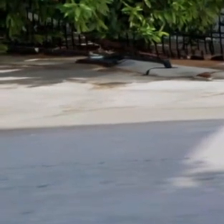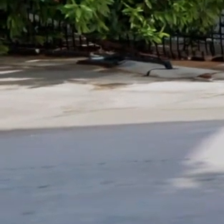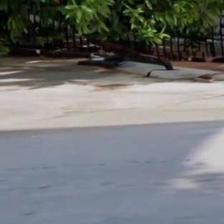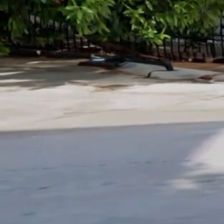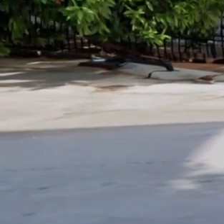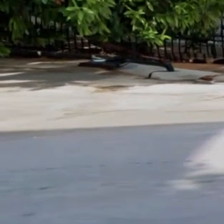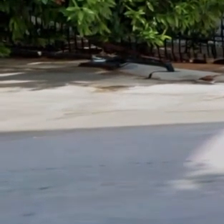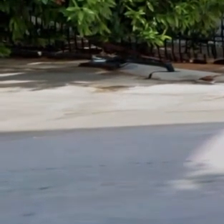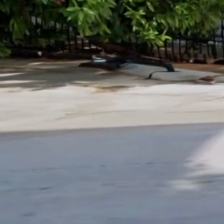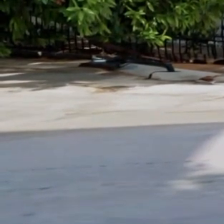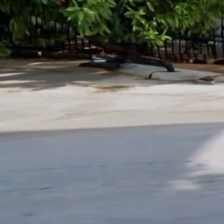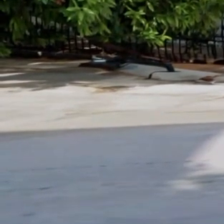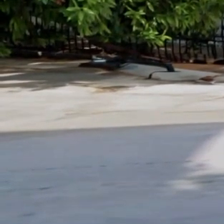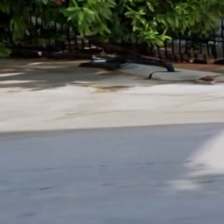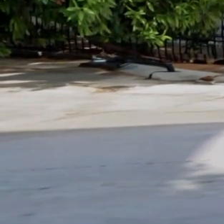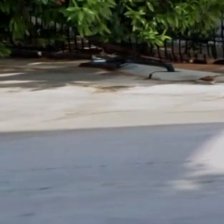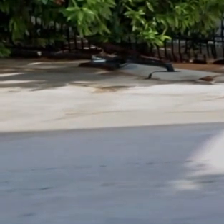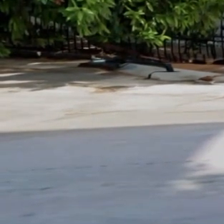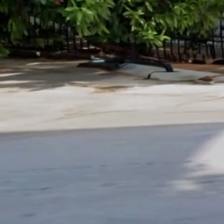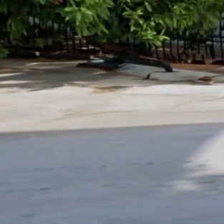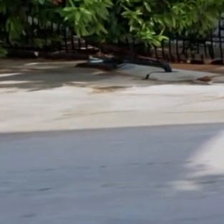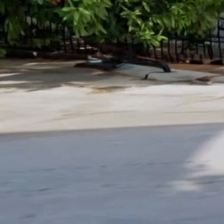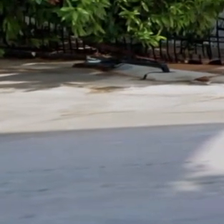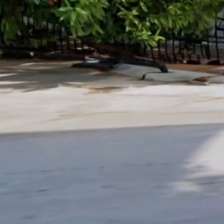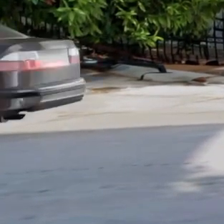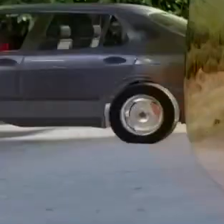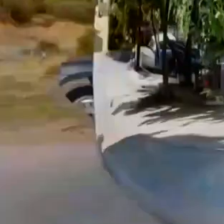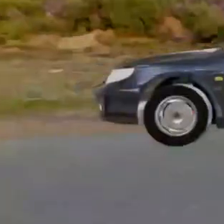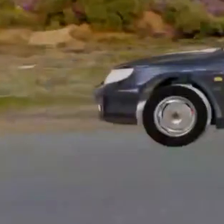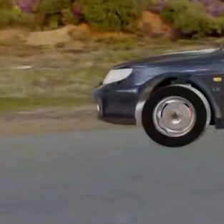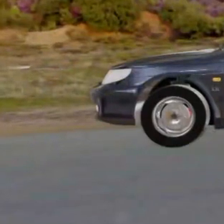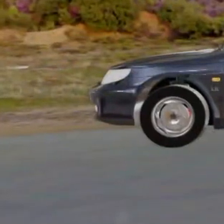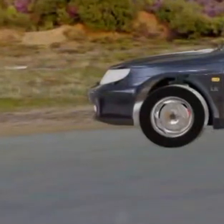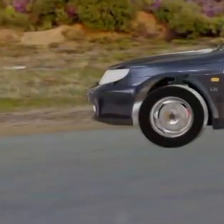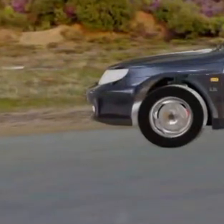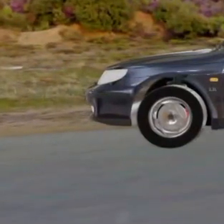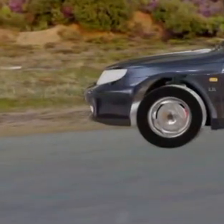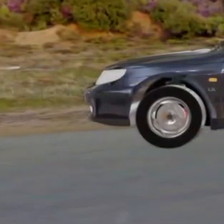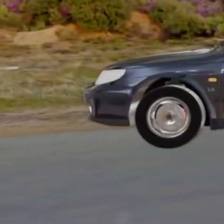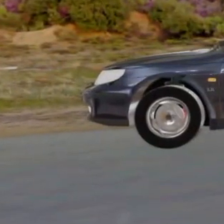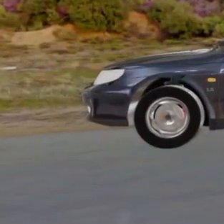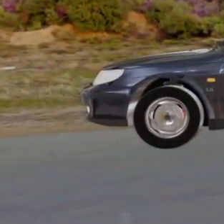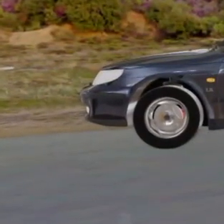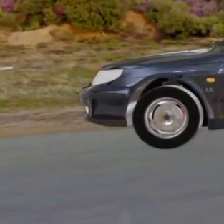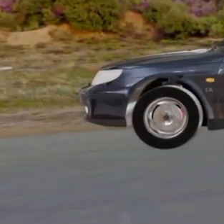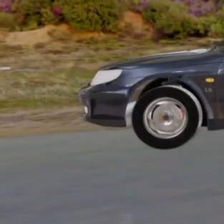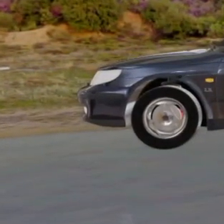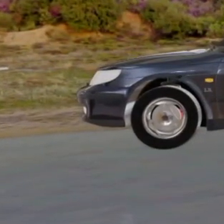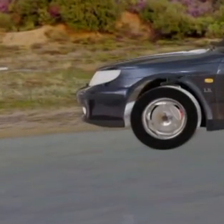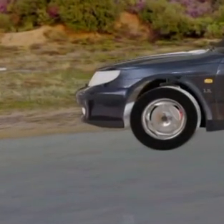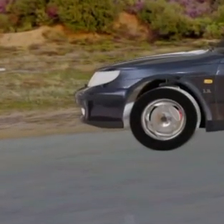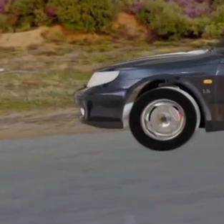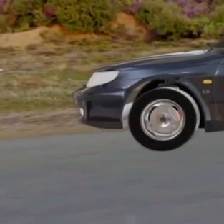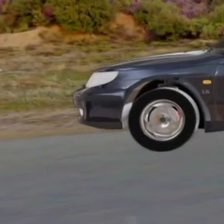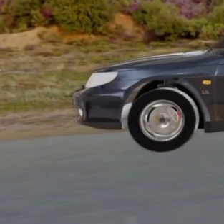φεύγουν. Πηγαίνουν μακριά στη Χαλκιδική, κάνουν μια διαδρομή σε ένα σημείο το οποίο είναι τελείως απομονωμένο, 50